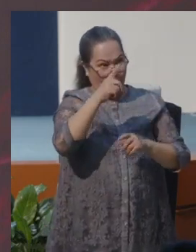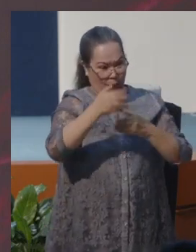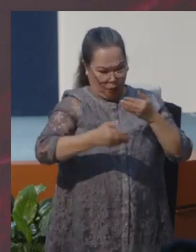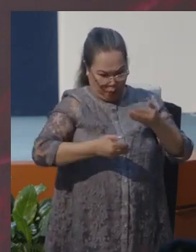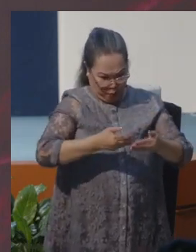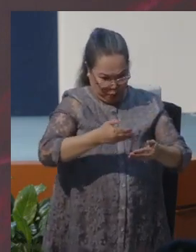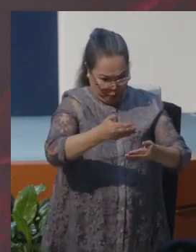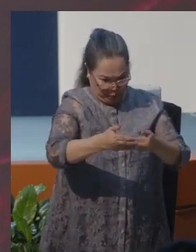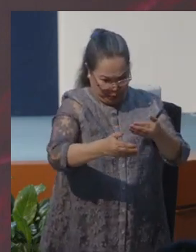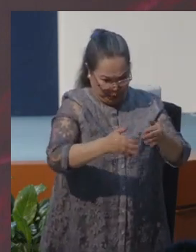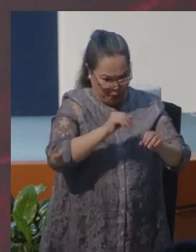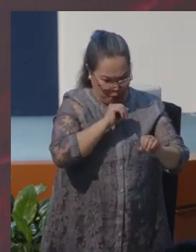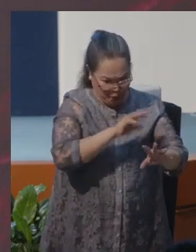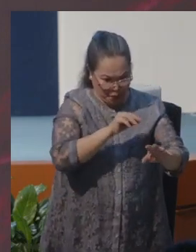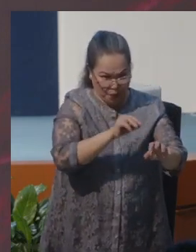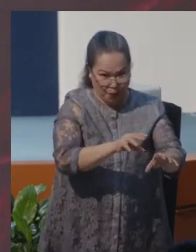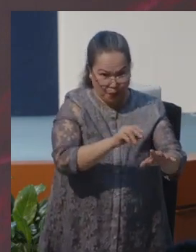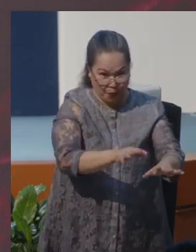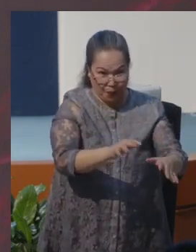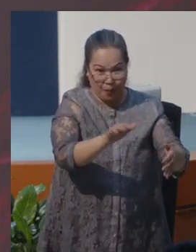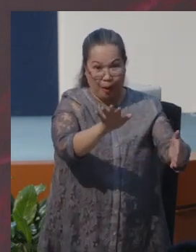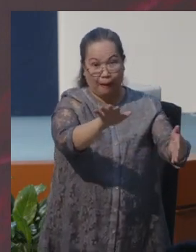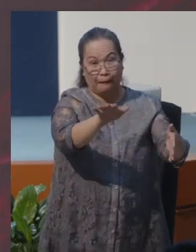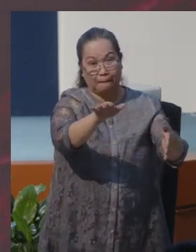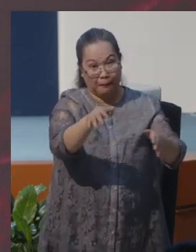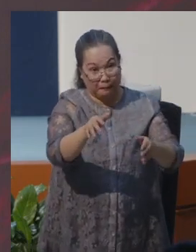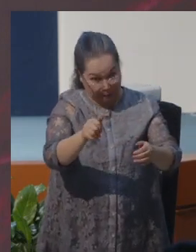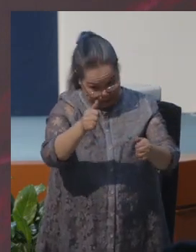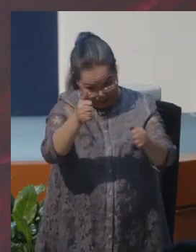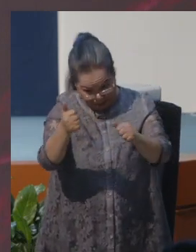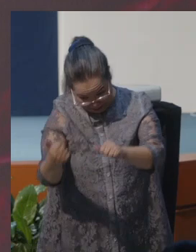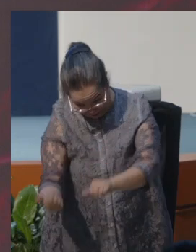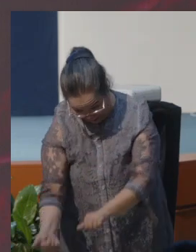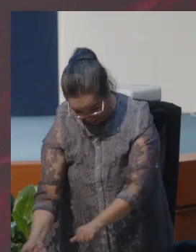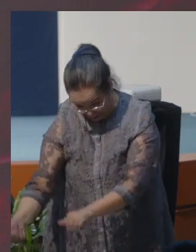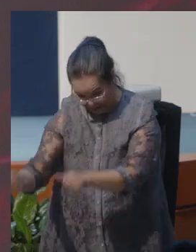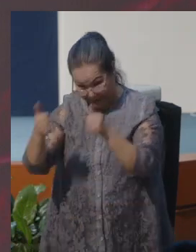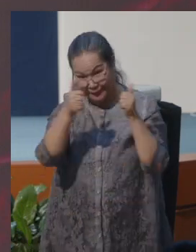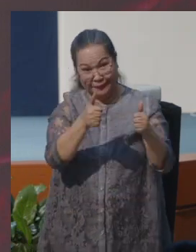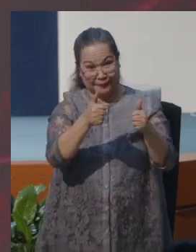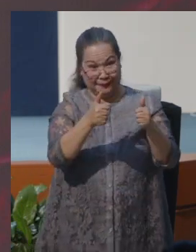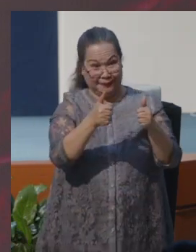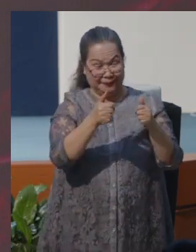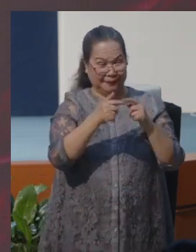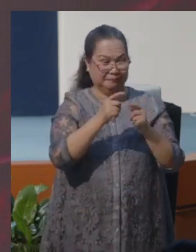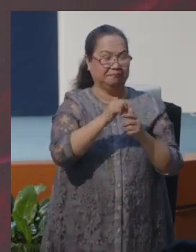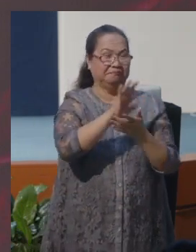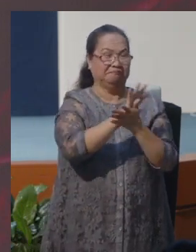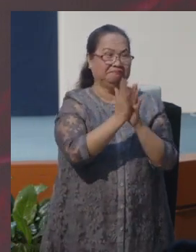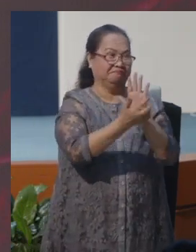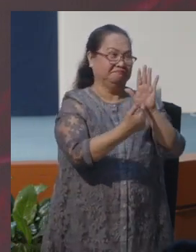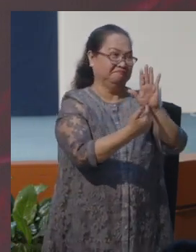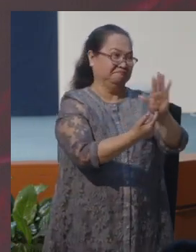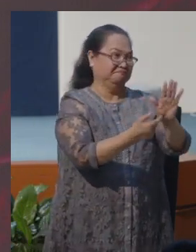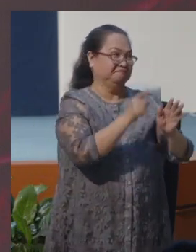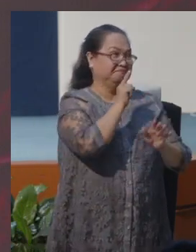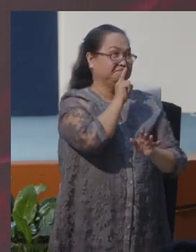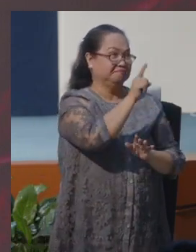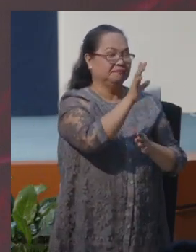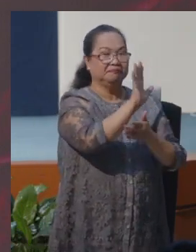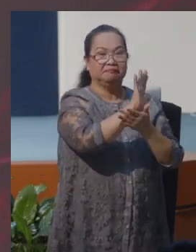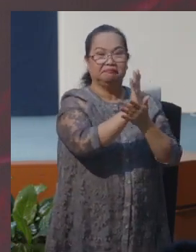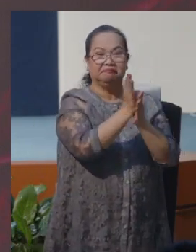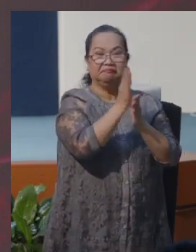genealogy, sa kanyang bautismo, ang halimbawa ng isang pagkakataon kung